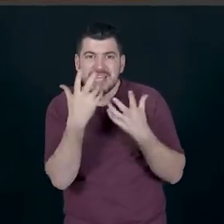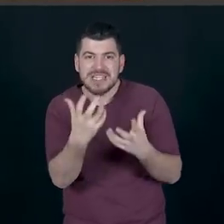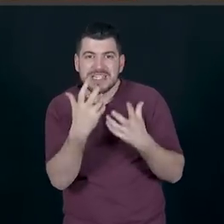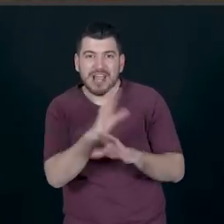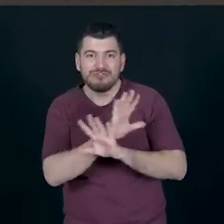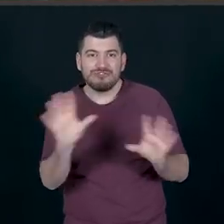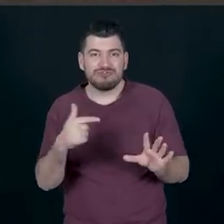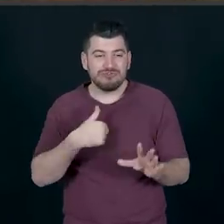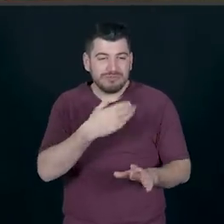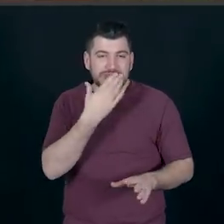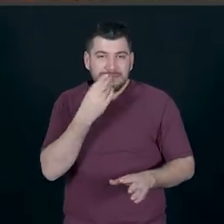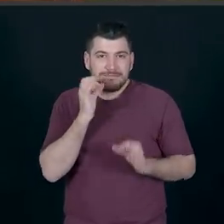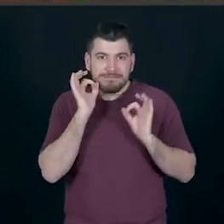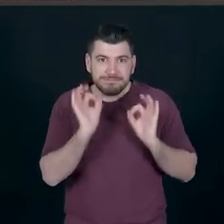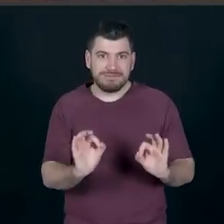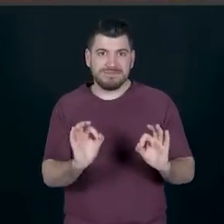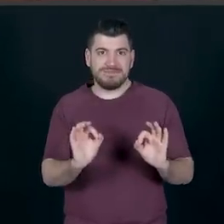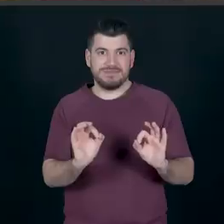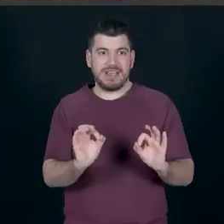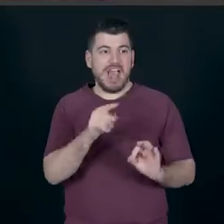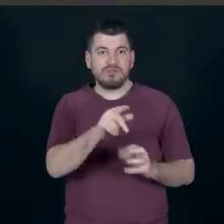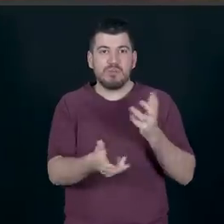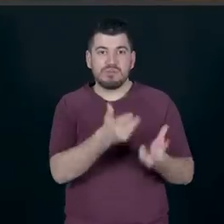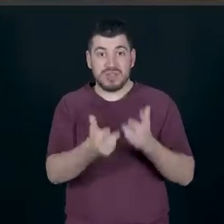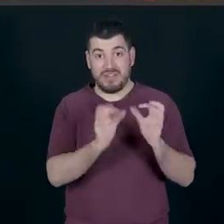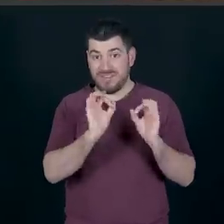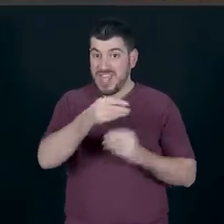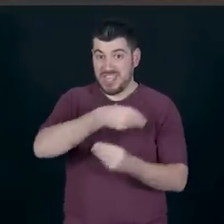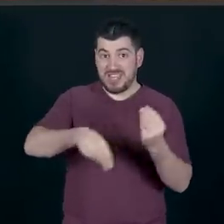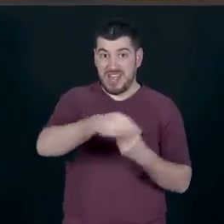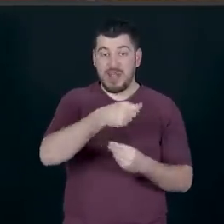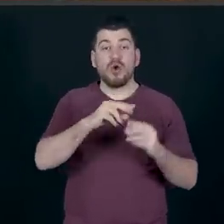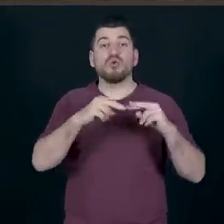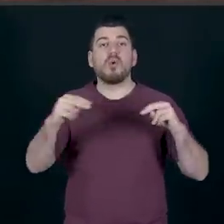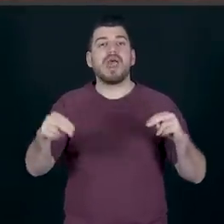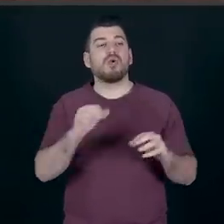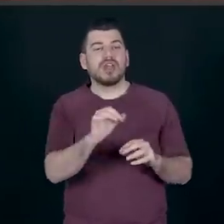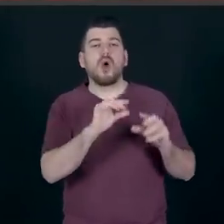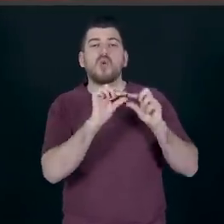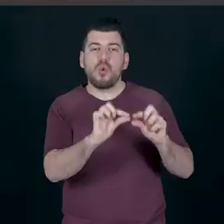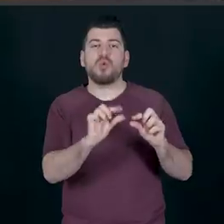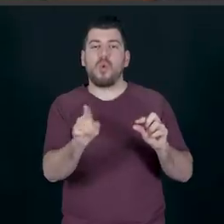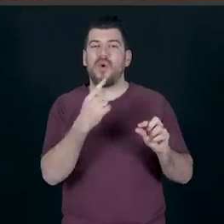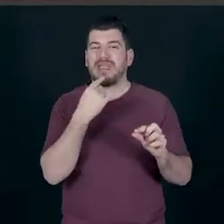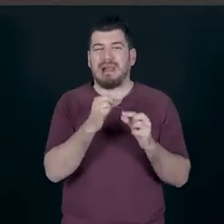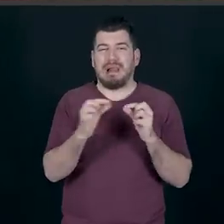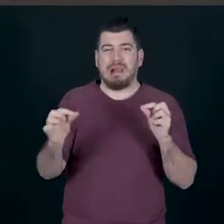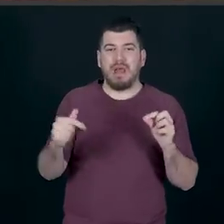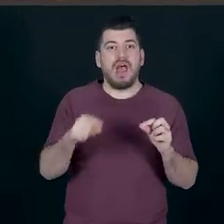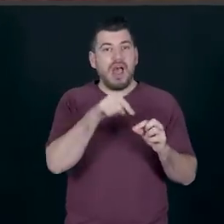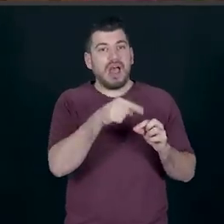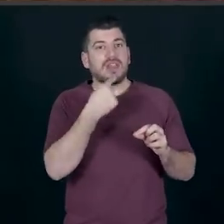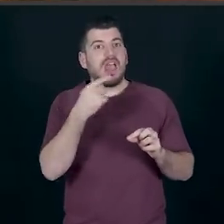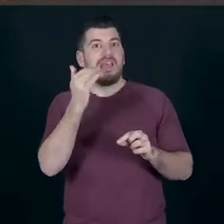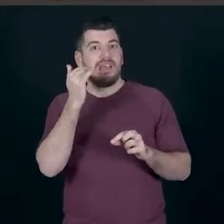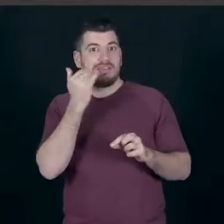το μακαρόνι, το καταλαβαίνετε, φεύγει ο ατμός και ψήνεται βέβαια και η σάλτσα. Το μπέικον είναι χοντρά κομμάτια, δεν είναι ψιλοκομμένο, το νιώθεις στο δόντι, την παρμεζάνα τη νιώθεις